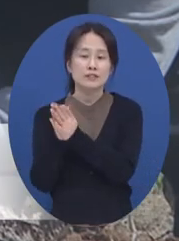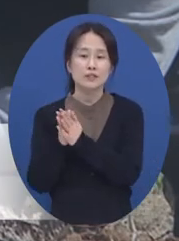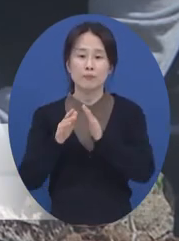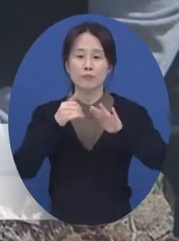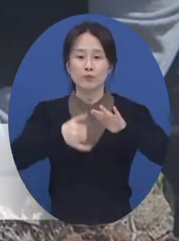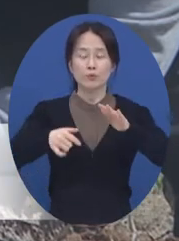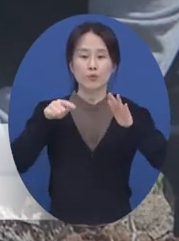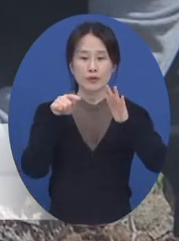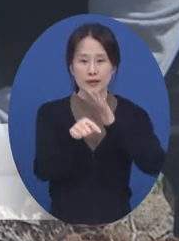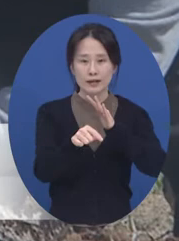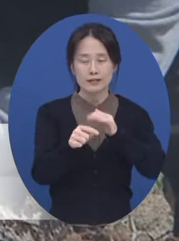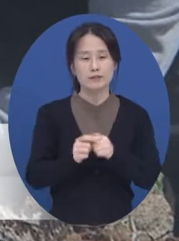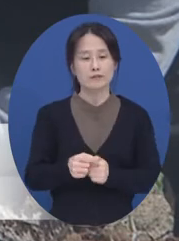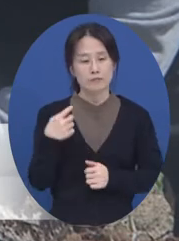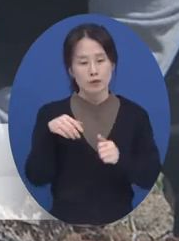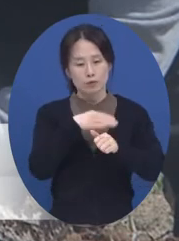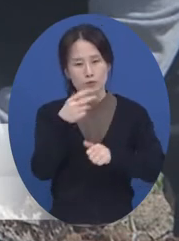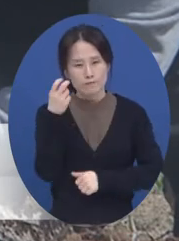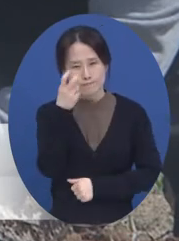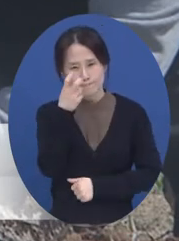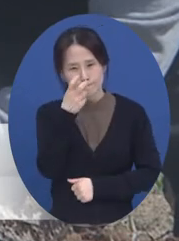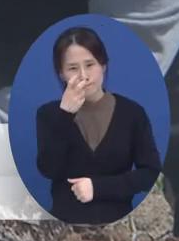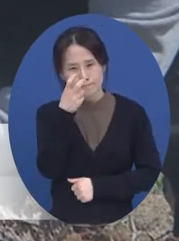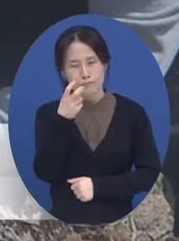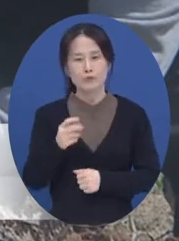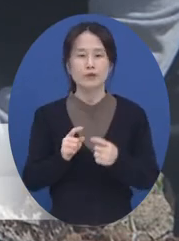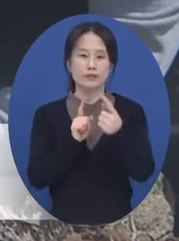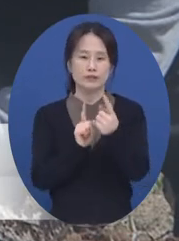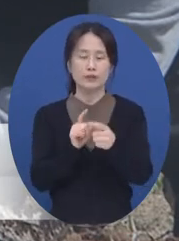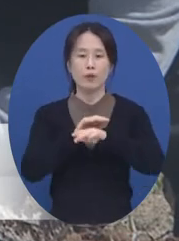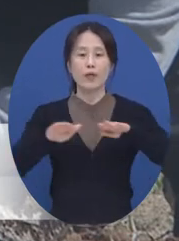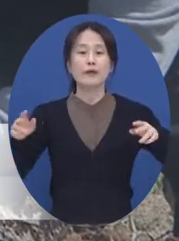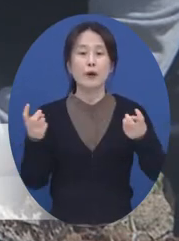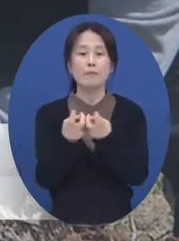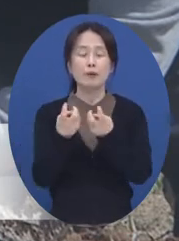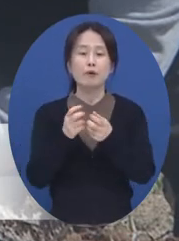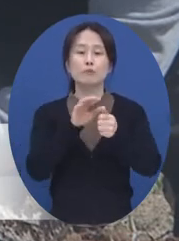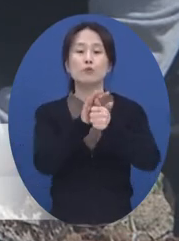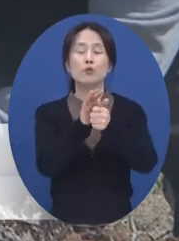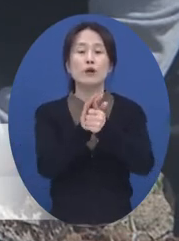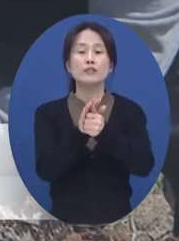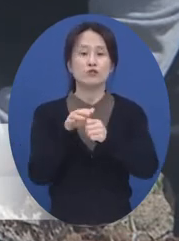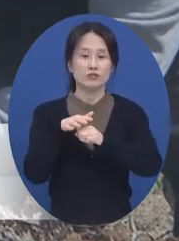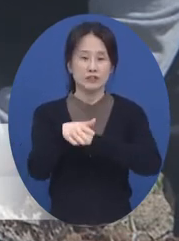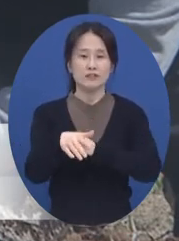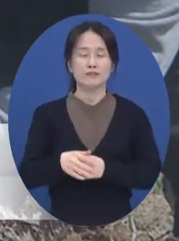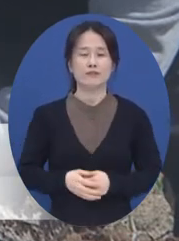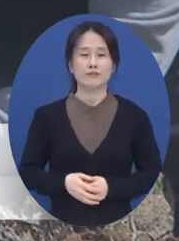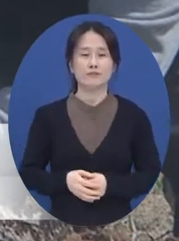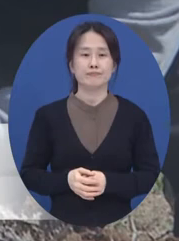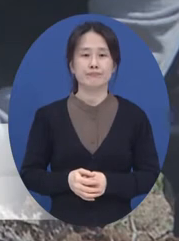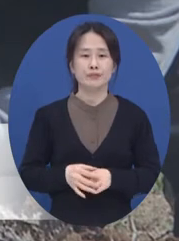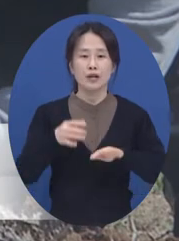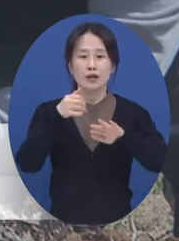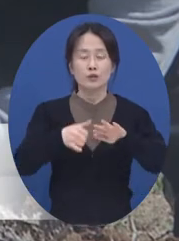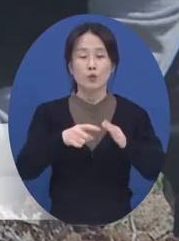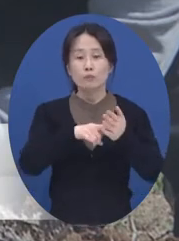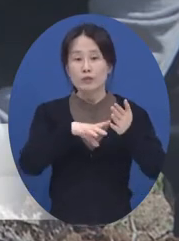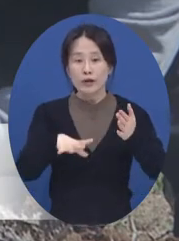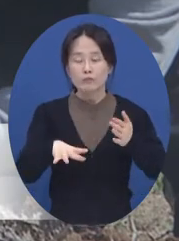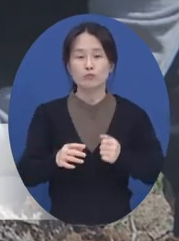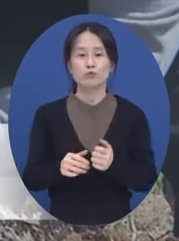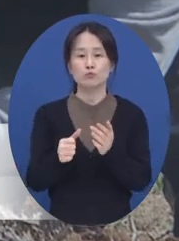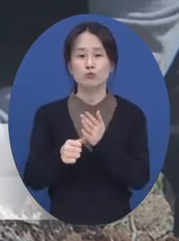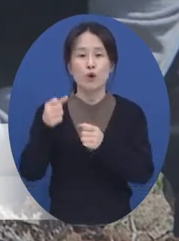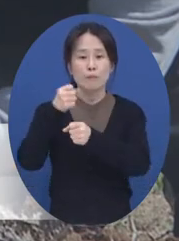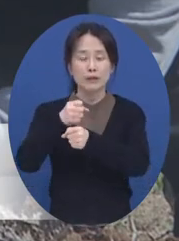농가를 방문해 현장을 꼼꼼히 살펴보고 1대1로 해결 방안을 제시하는 방식으로 이뤄지는데요. 농업 세무부터